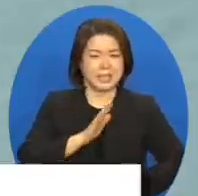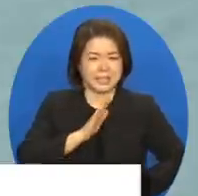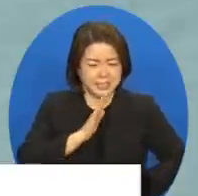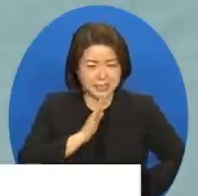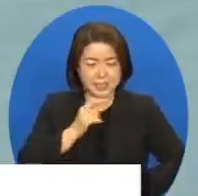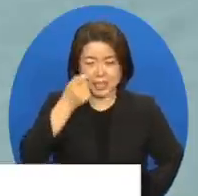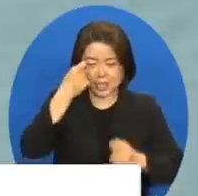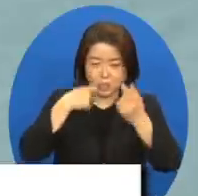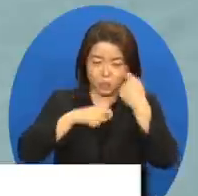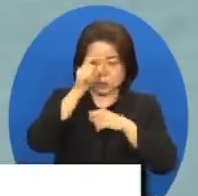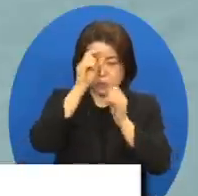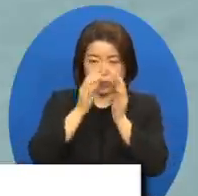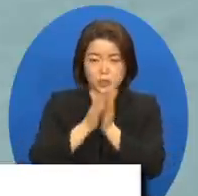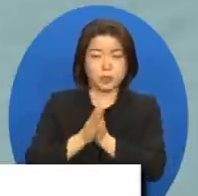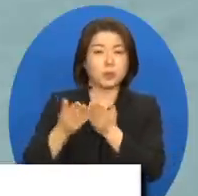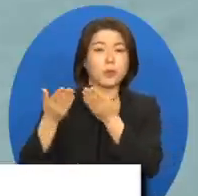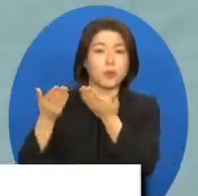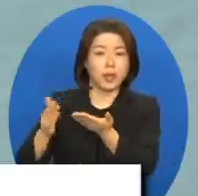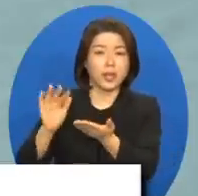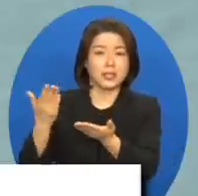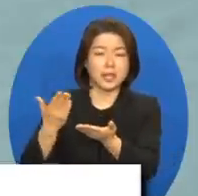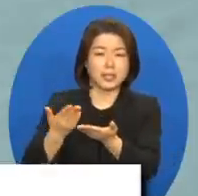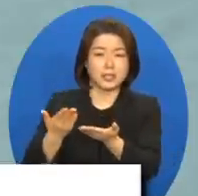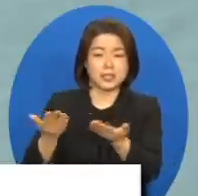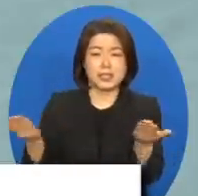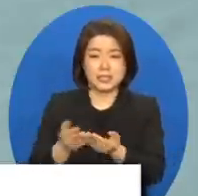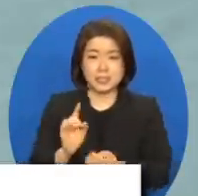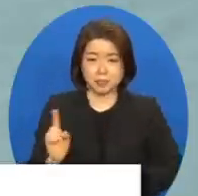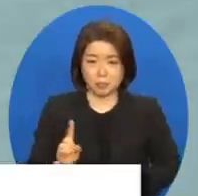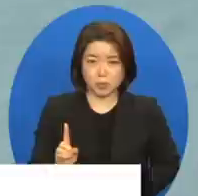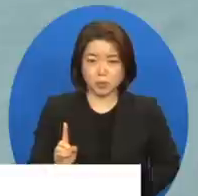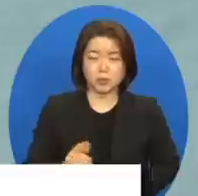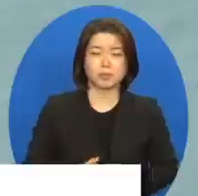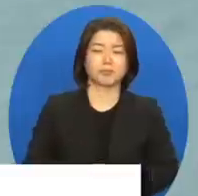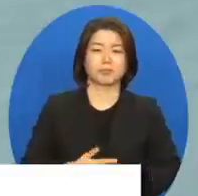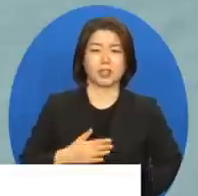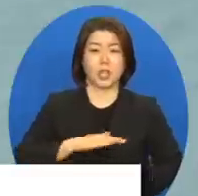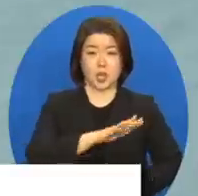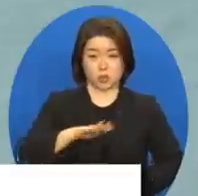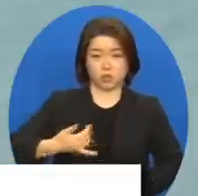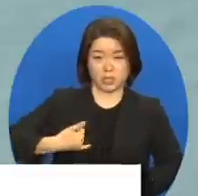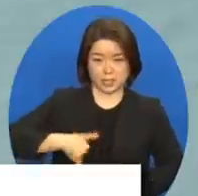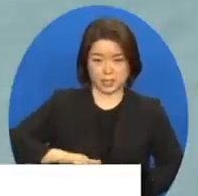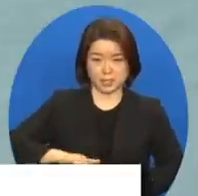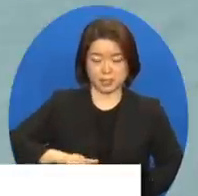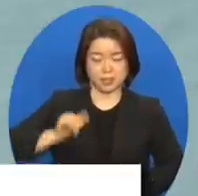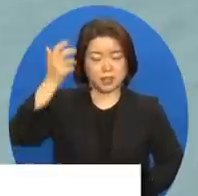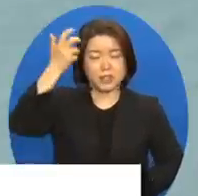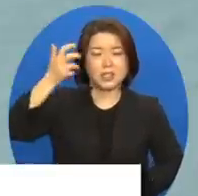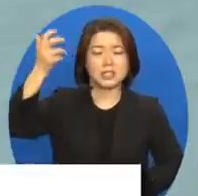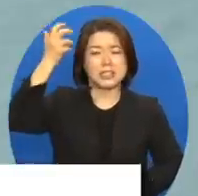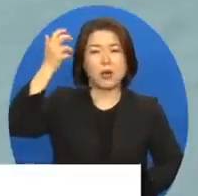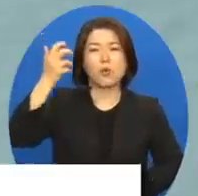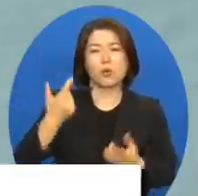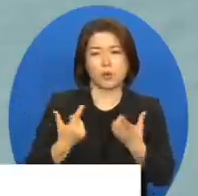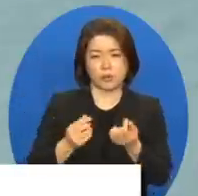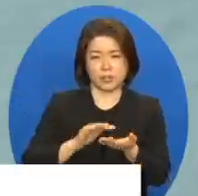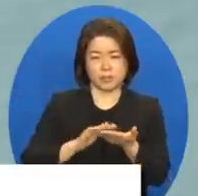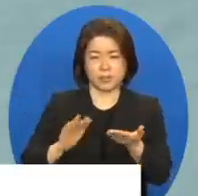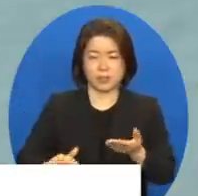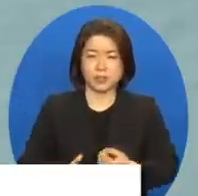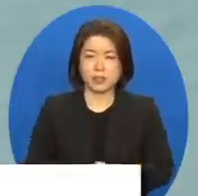눈물로 기도해야 될 일이 뭡니까? 우리 자녀들의 영혼입니다.